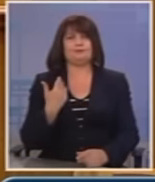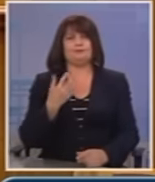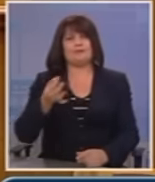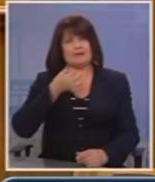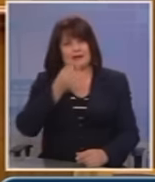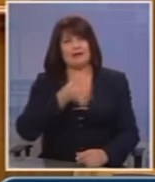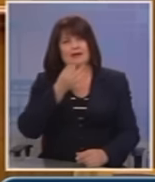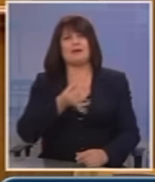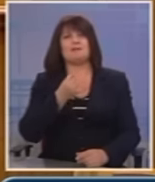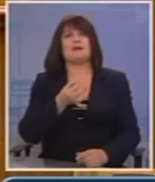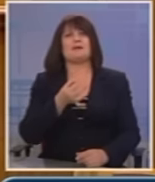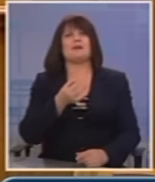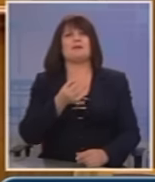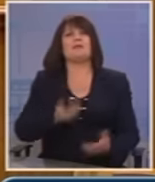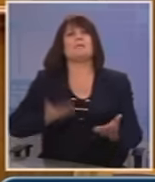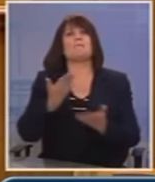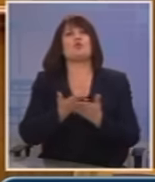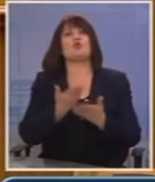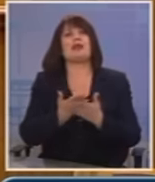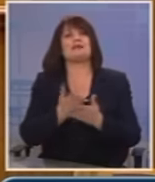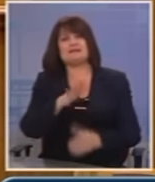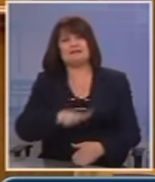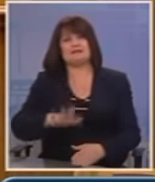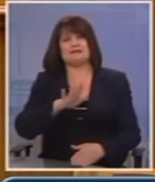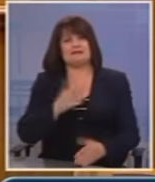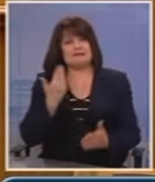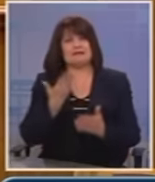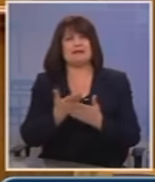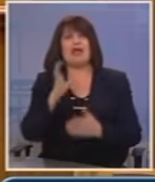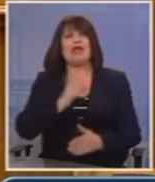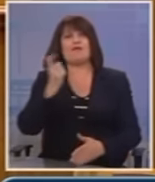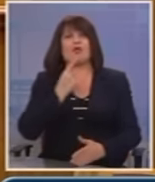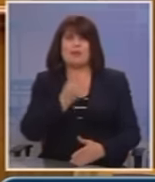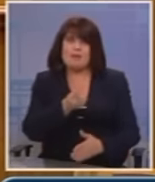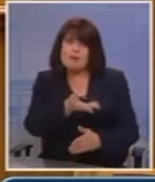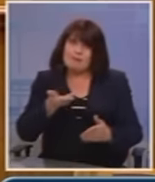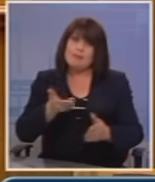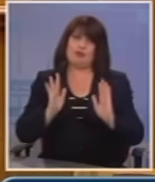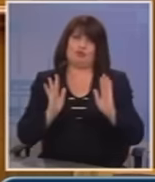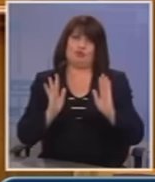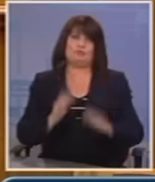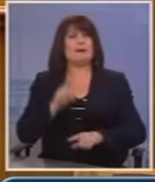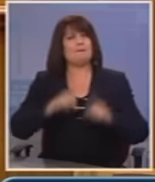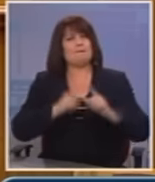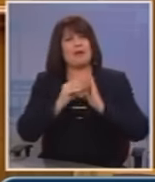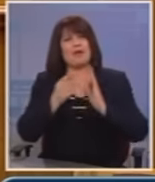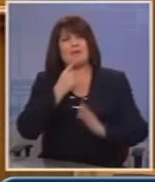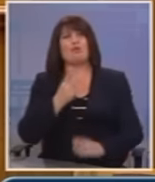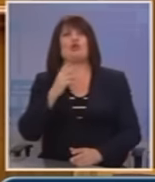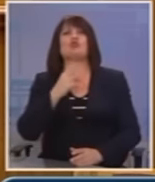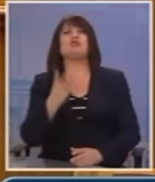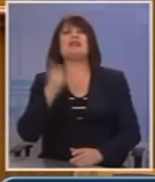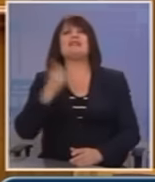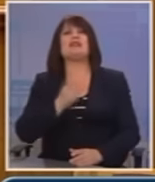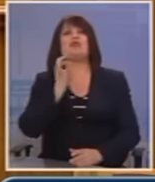αναφερθήκαμε σε ακραίες προτάσεις των εταίρων και ζητήσαμε την απόσυρσή τους. Ενδεικτικά αναφέρω το